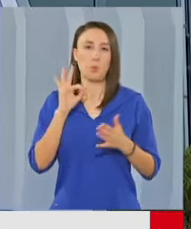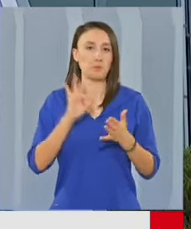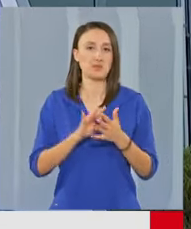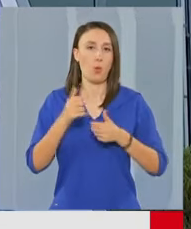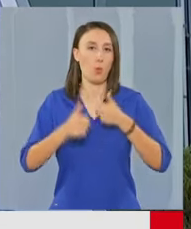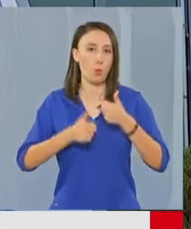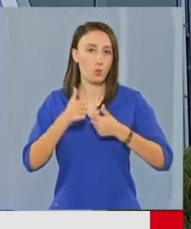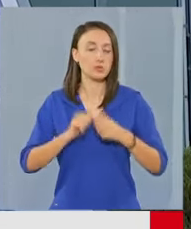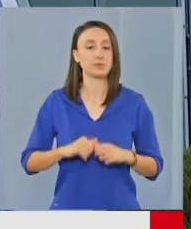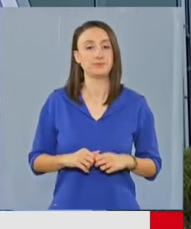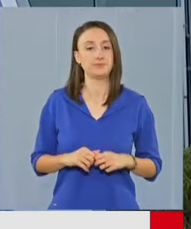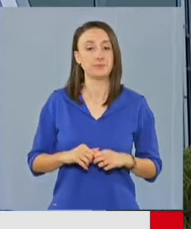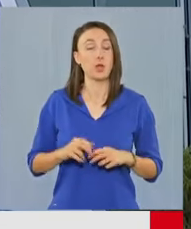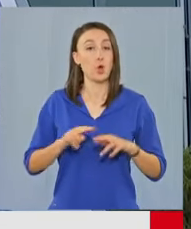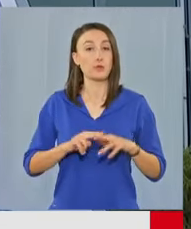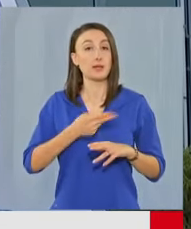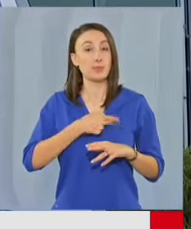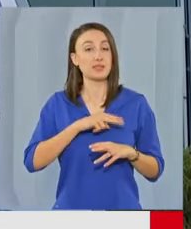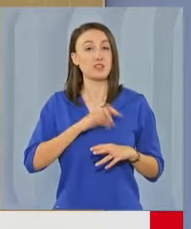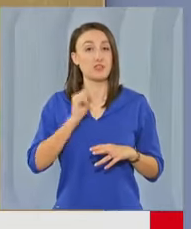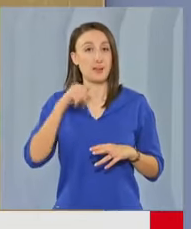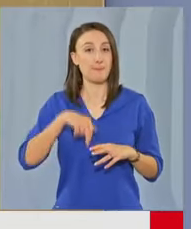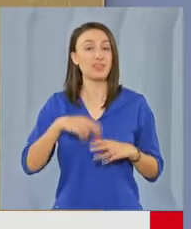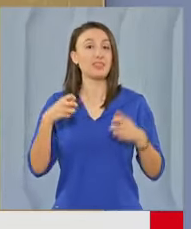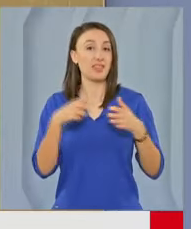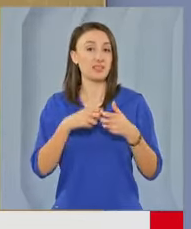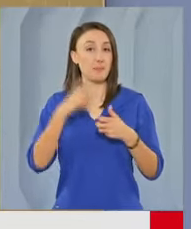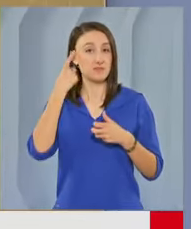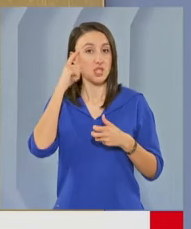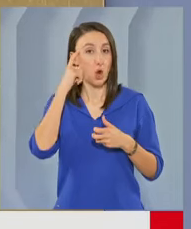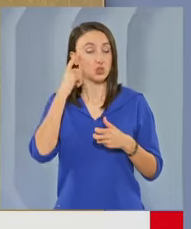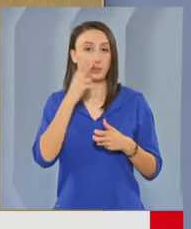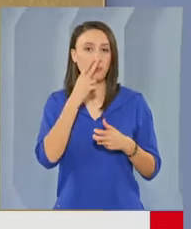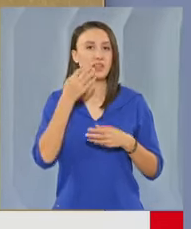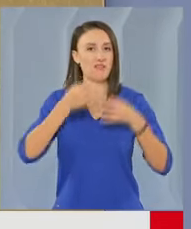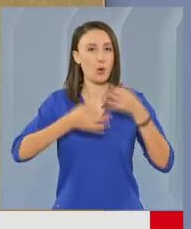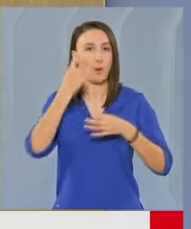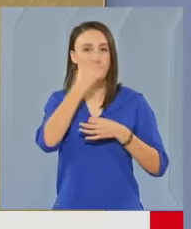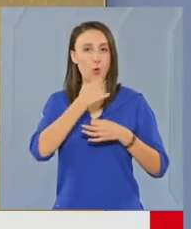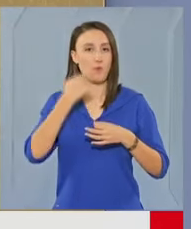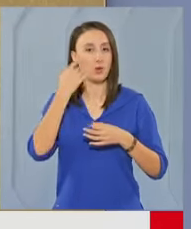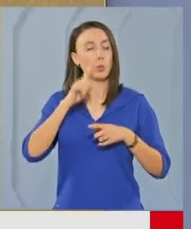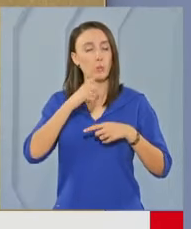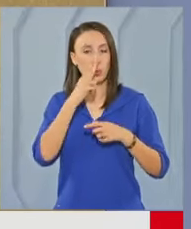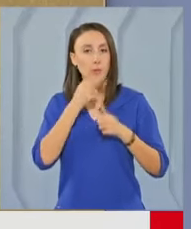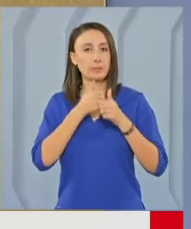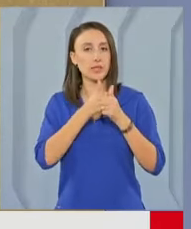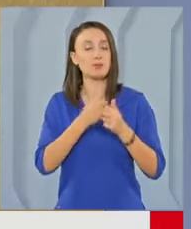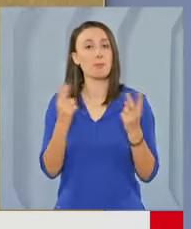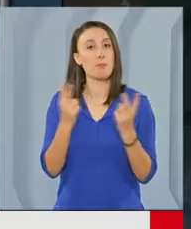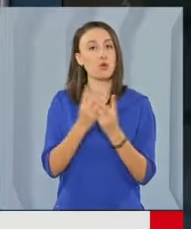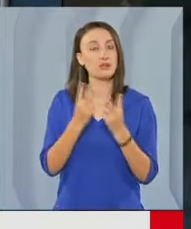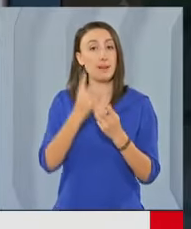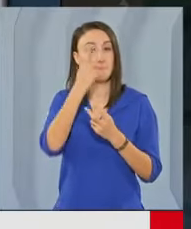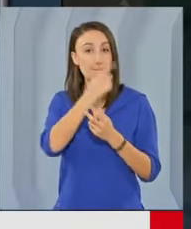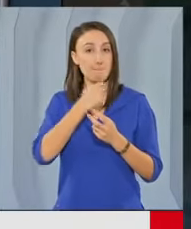concurs potrivit reprezentanților CSM testele psihologice privind evaluarea profilului de magistrat urmăresc compatibilitatea dintre profilul